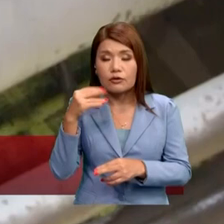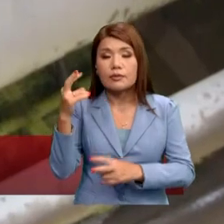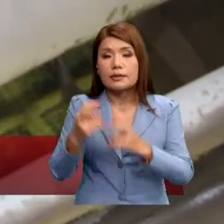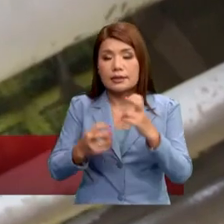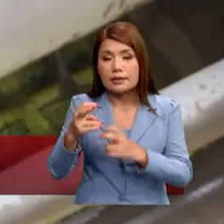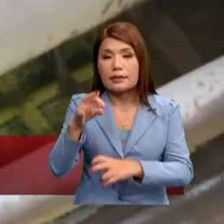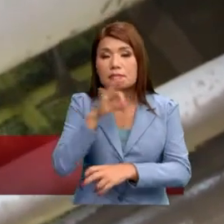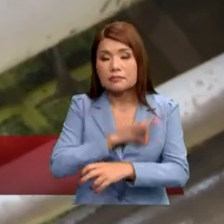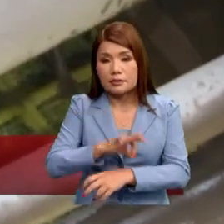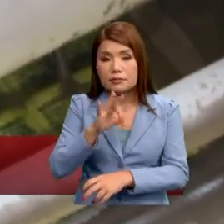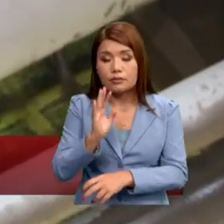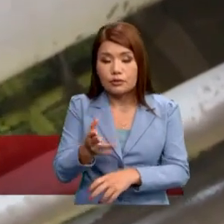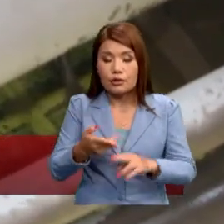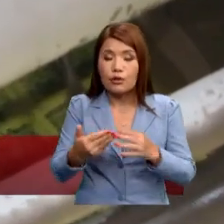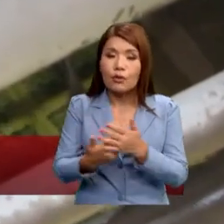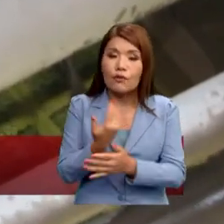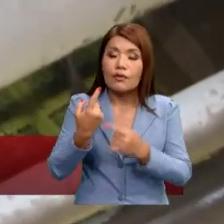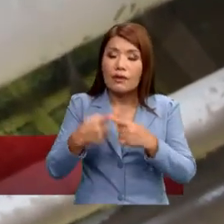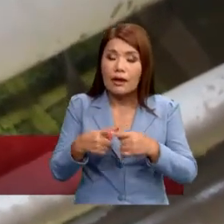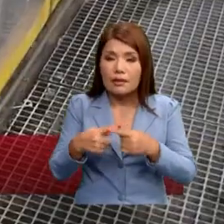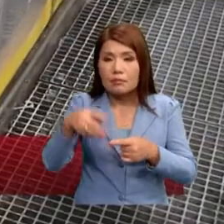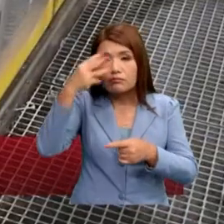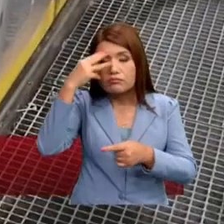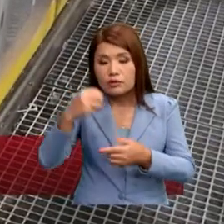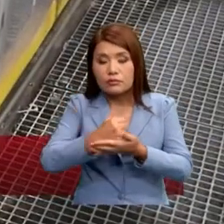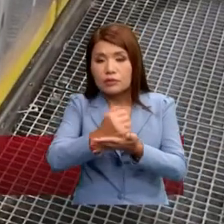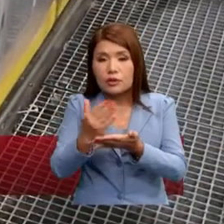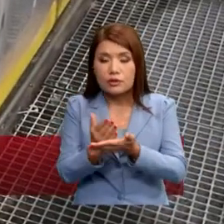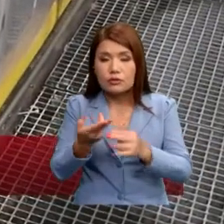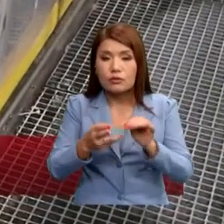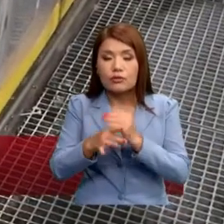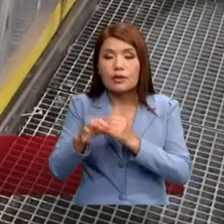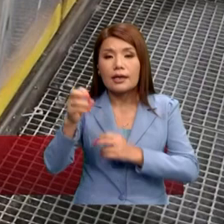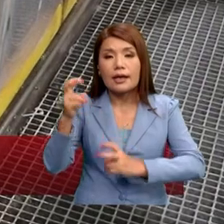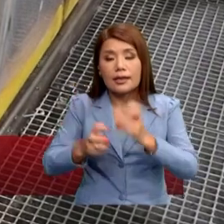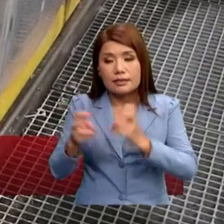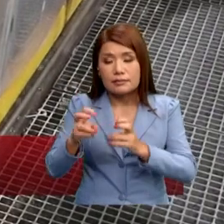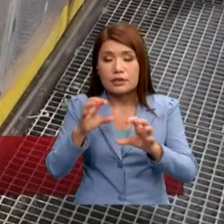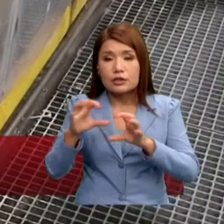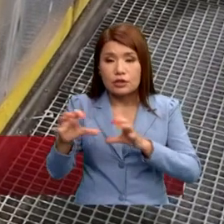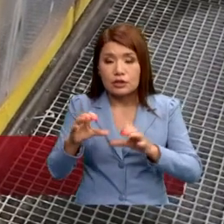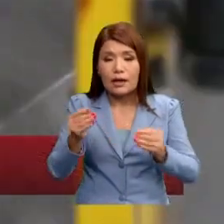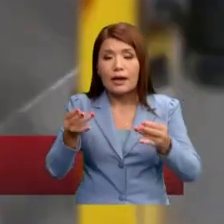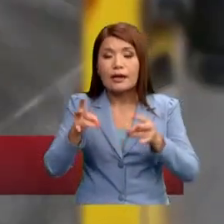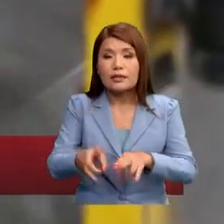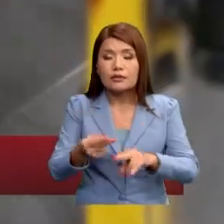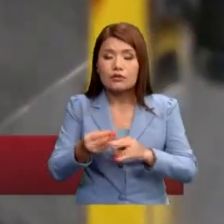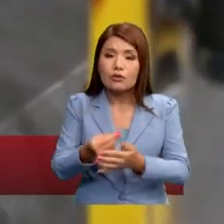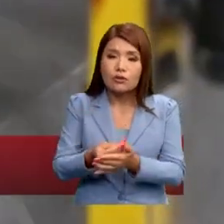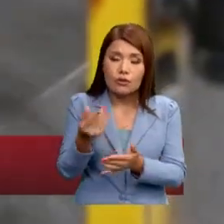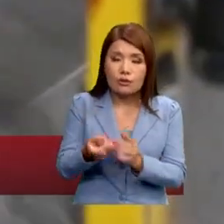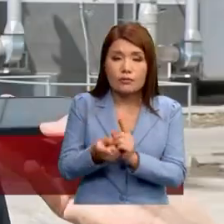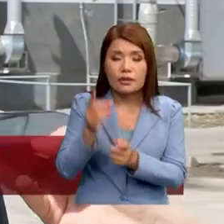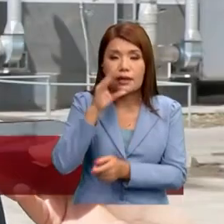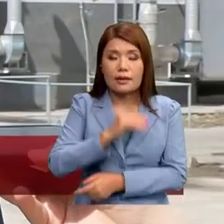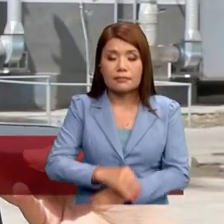зауыттарында қолданылады. Яғни жаңа технологиялар мен заманауи жабдықтардың арқасында кәсіпорынның қордаланған қалдықтары енді құнды өнімге